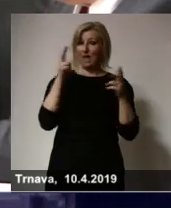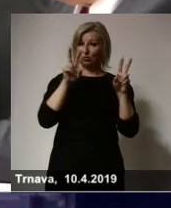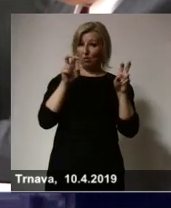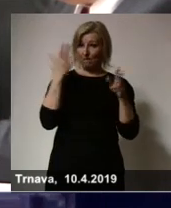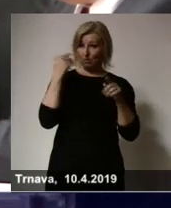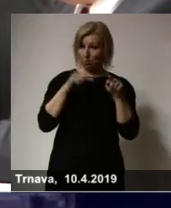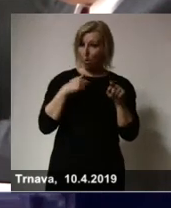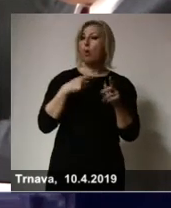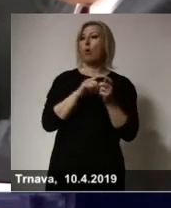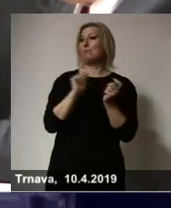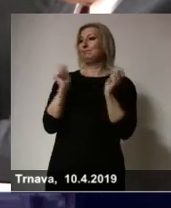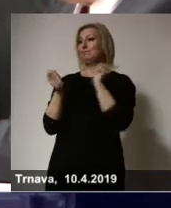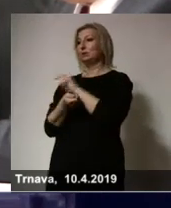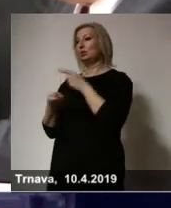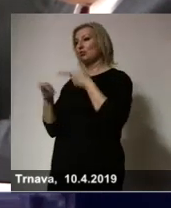základe